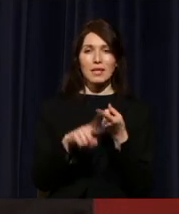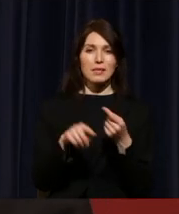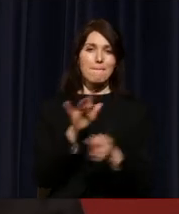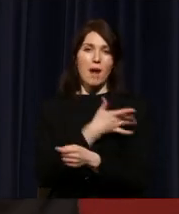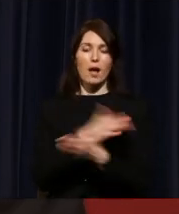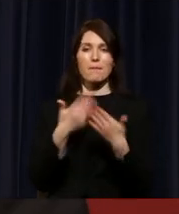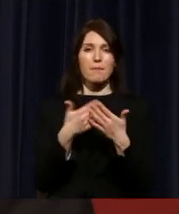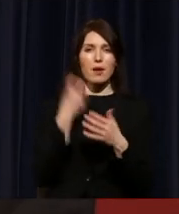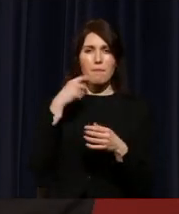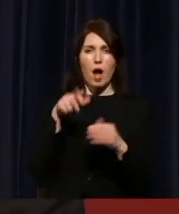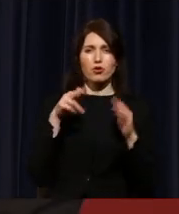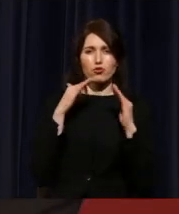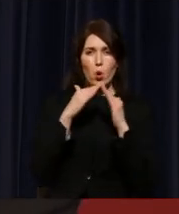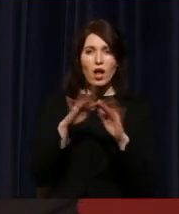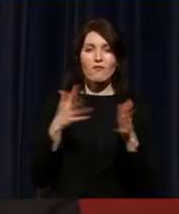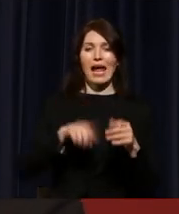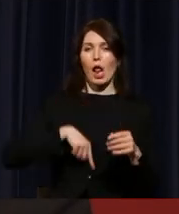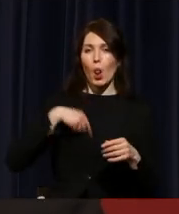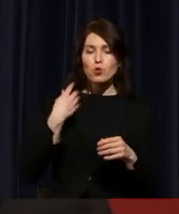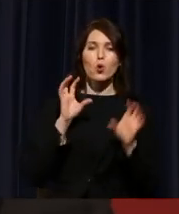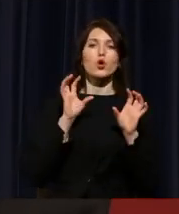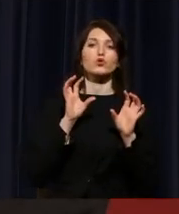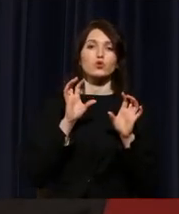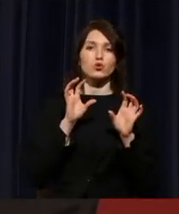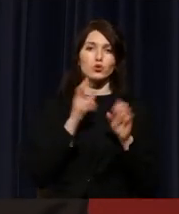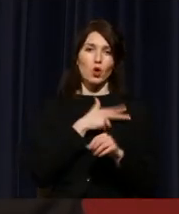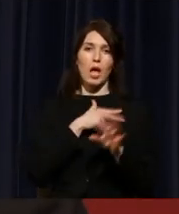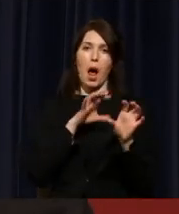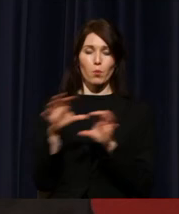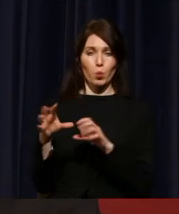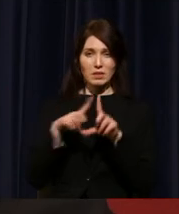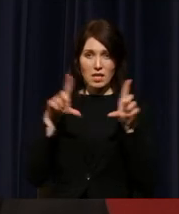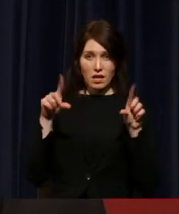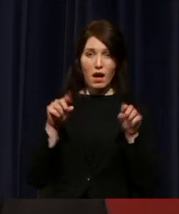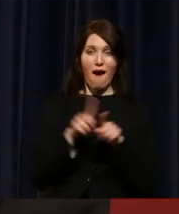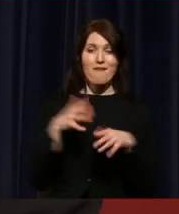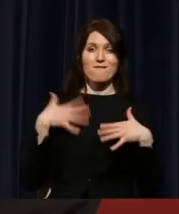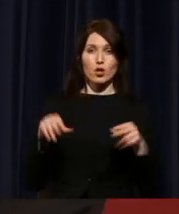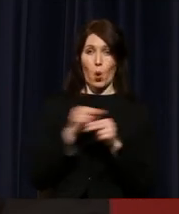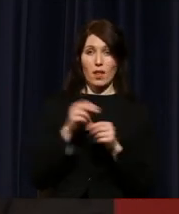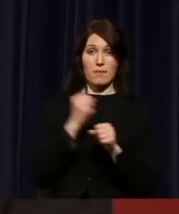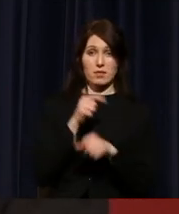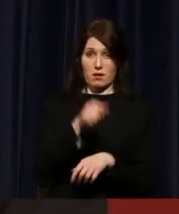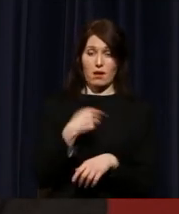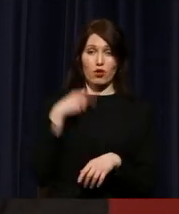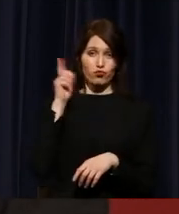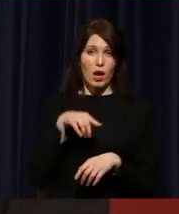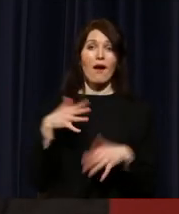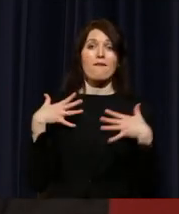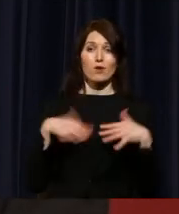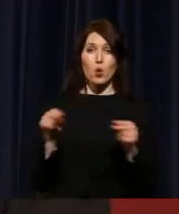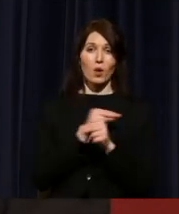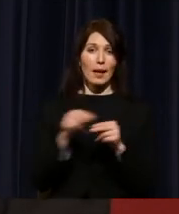pašos pansionātos, ja ilgstošās sociālās aprūpes iestādēs, bet arī fizioterapeits strādā. Nu, es katrā gadījumā zinu noteikti, ka